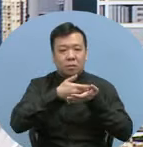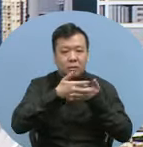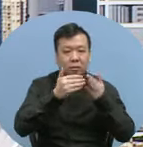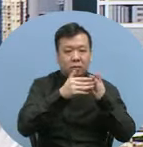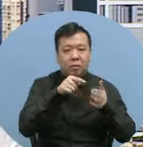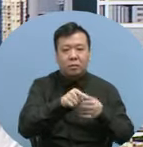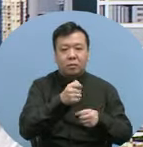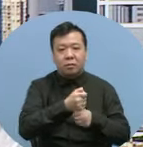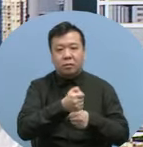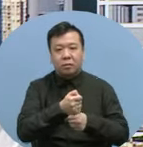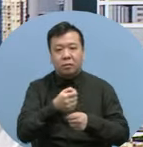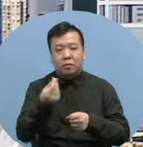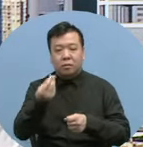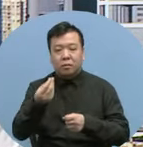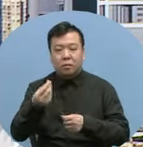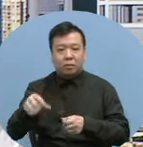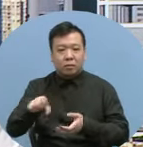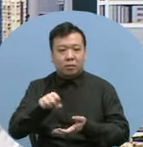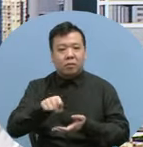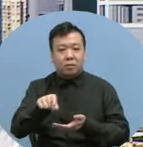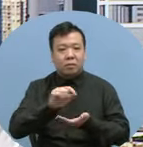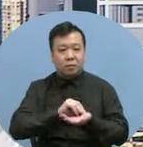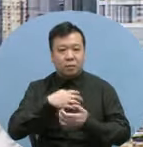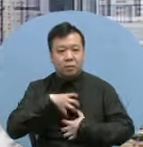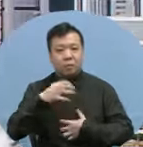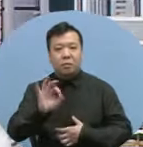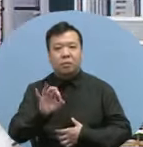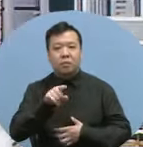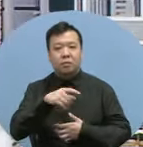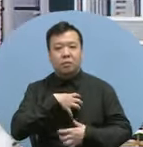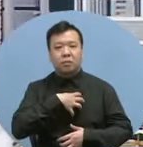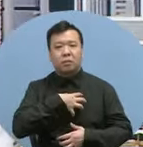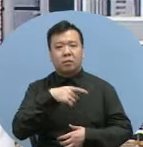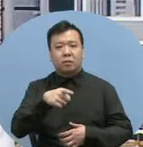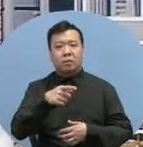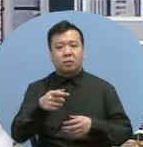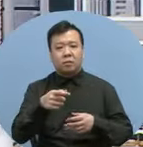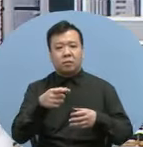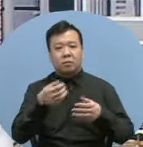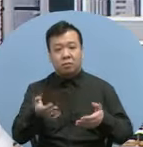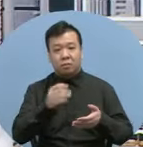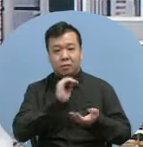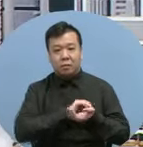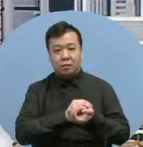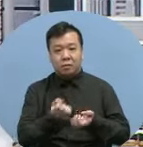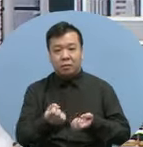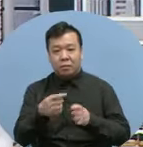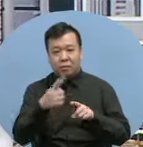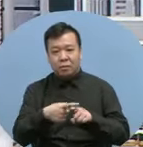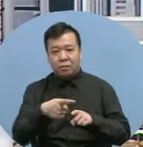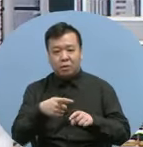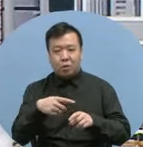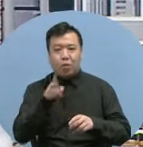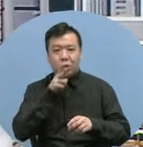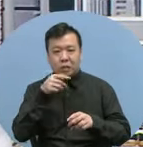堂就是即收銀這樣啦，他都是沒有病徵的。我都覺得這個是我們即是有疫情以來就是好